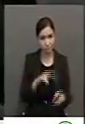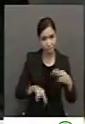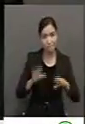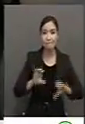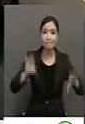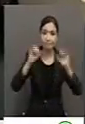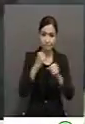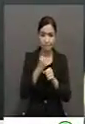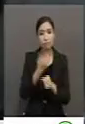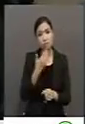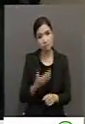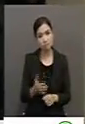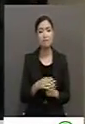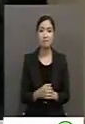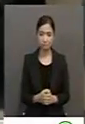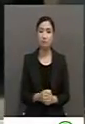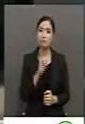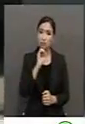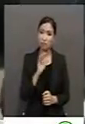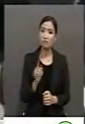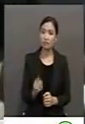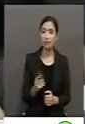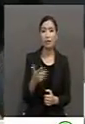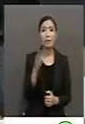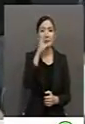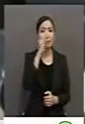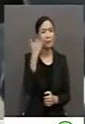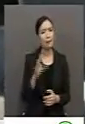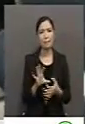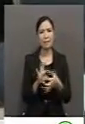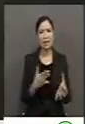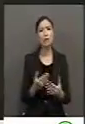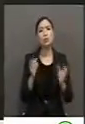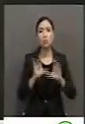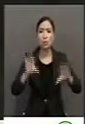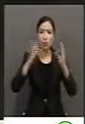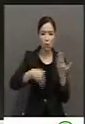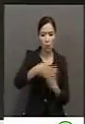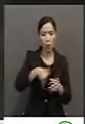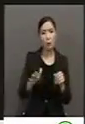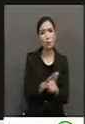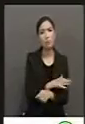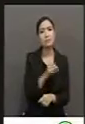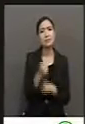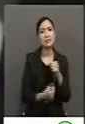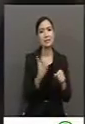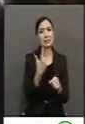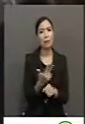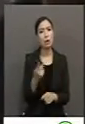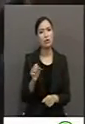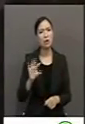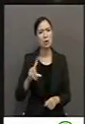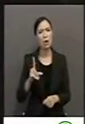ำงานอยู่ตลอดเวลายืนยันด้วยนะคะว่าเหตุการณ์ที่เกิดขึ้นไม่เกี่ยวข้องกับการที่ครบรอบ3ปีคสช.ที่ใกล้จะถึ